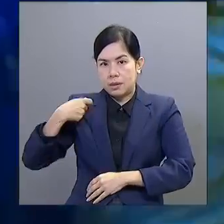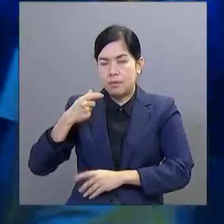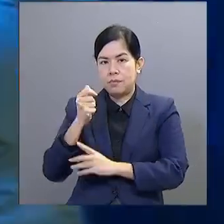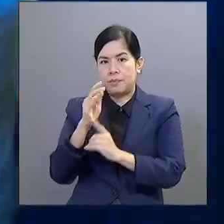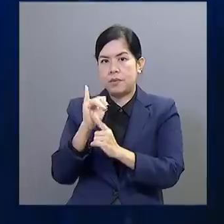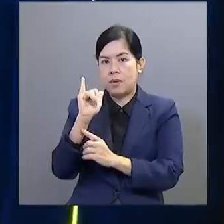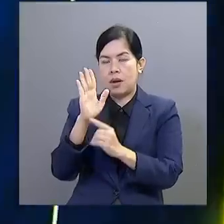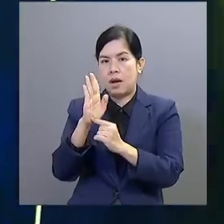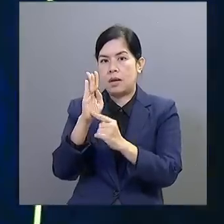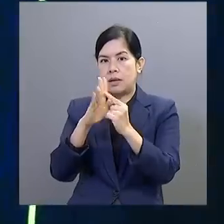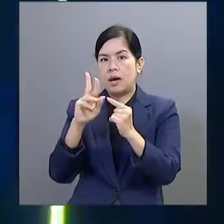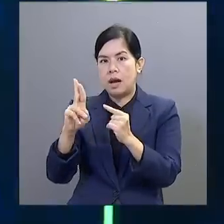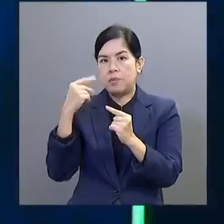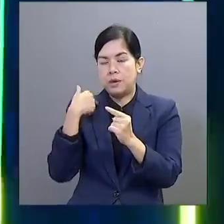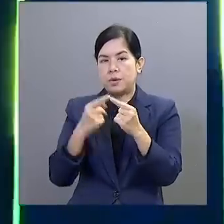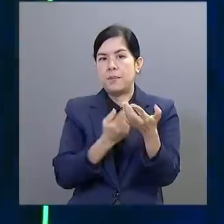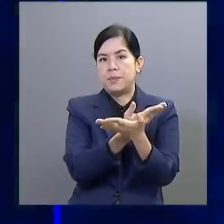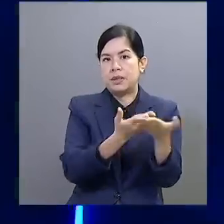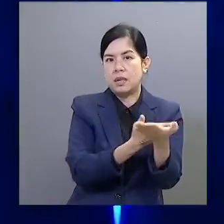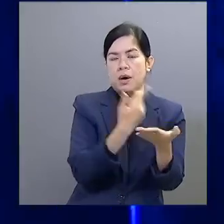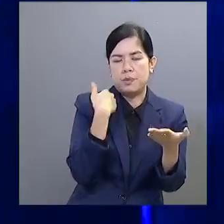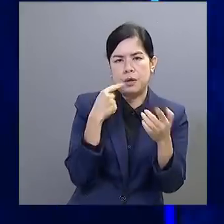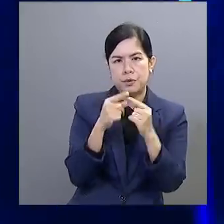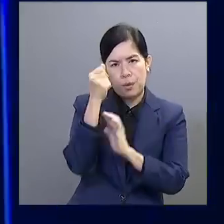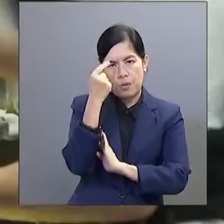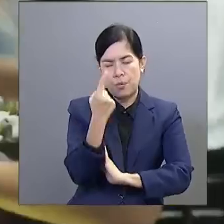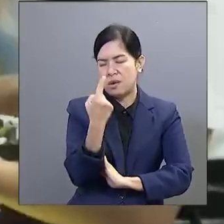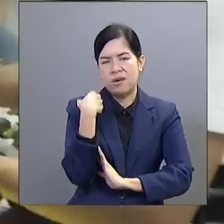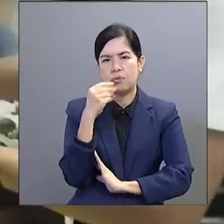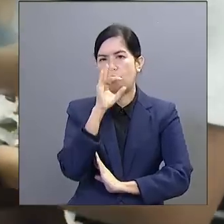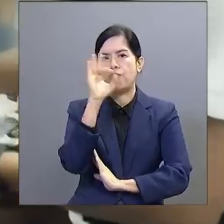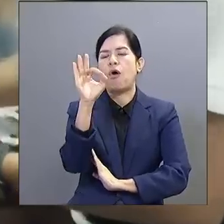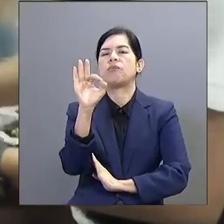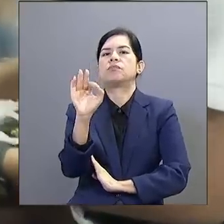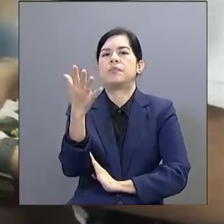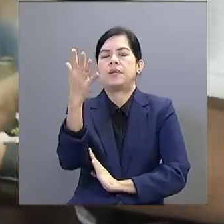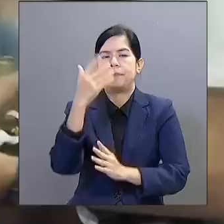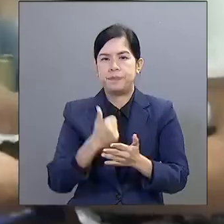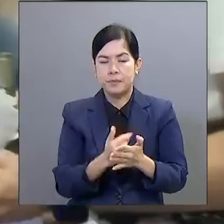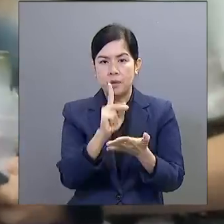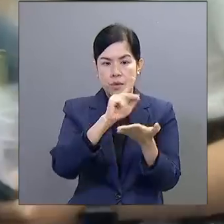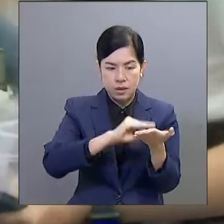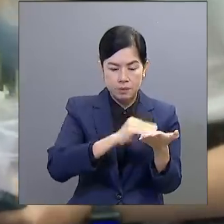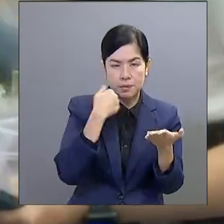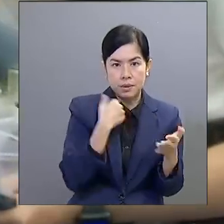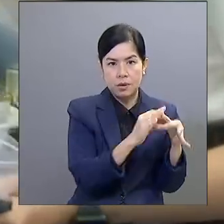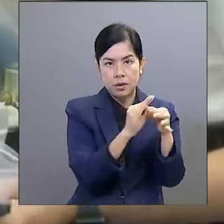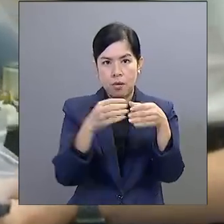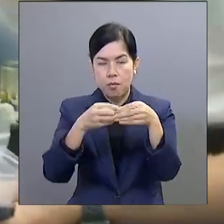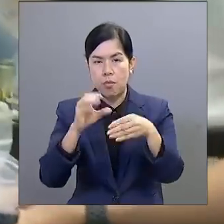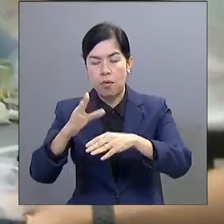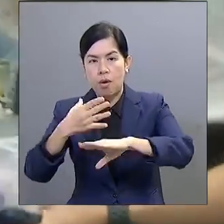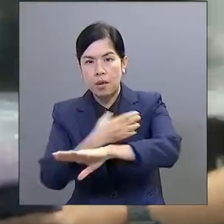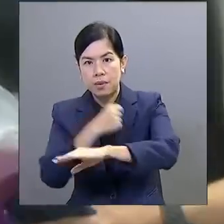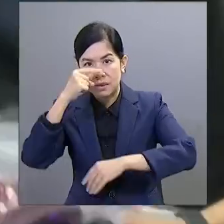จารณาสำนวนคดีเพียงวันเดียวแล้วก็มีคำสั่งไม่ฟ้องผู้ต้องหาในคดีทั้งหมดส่วนข้อมูลที่มีความเชื่อมโยงกับพรรคการเมืองไทยก็พ